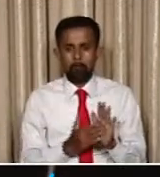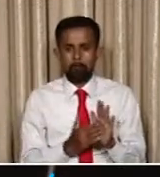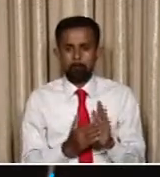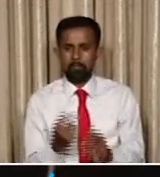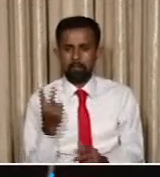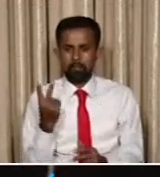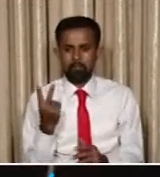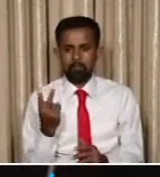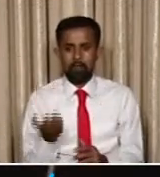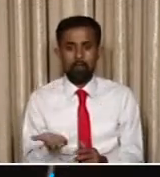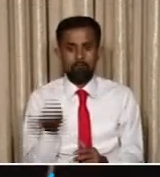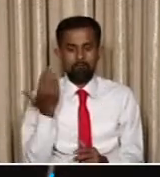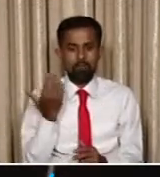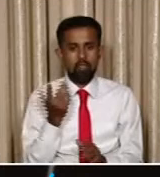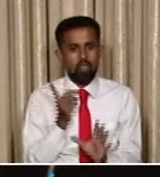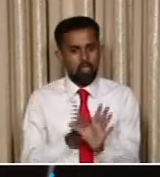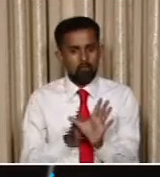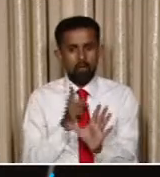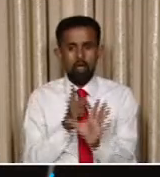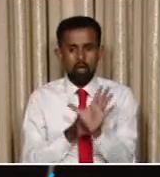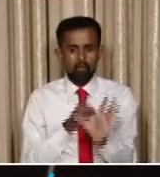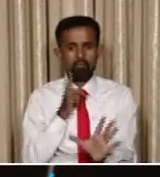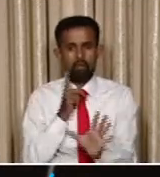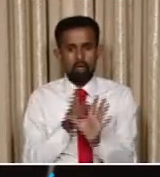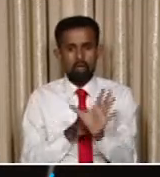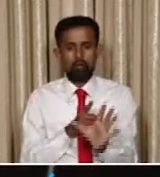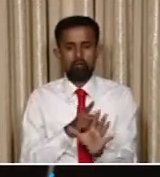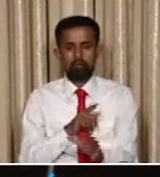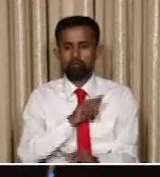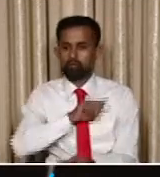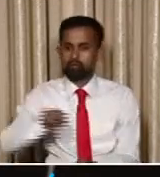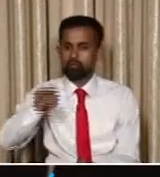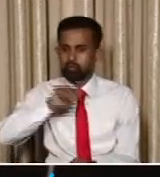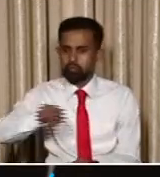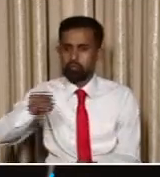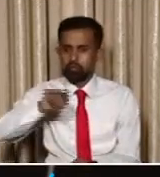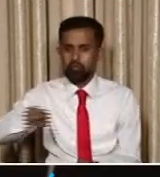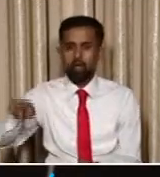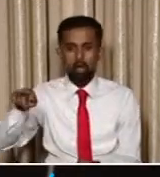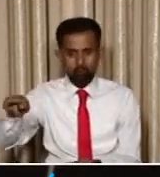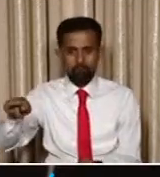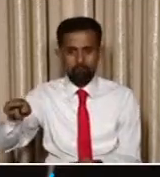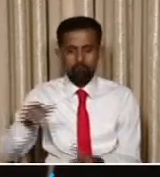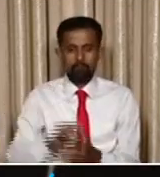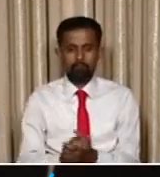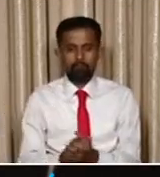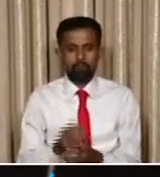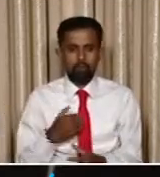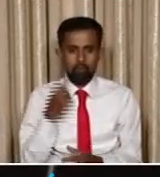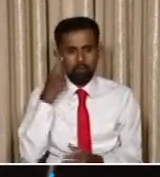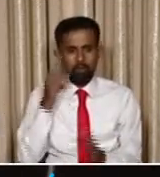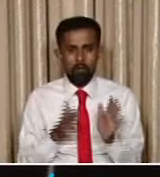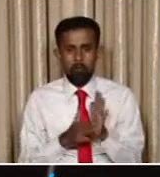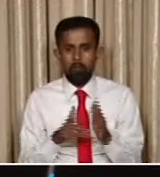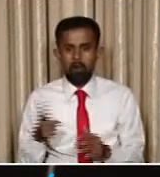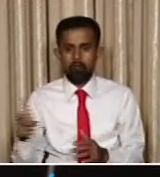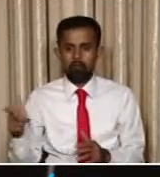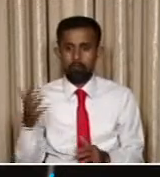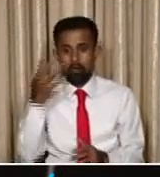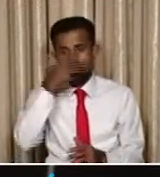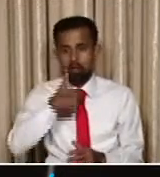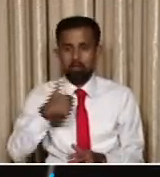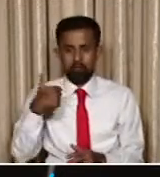2කට එහා සෑම වර්ෂයකටම විසිට කරනවා දැන් අපි දන්නවා මාලදිව ඉන කියන්නේ ලස්සන